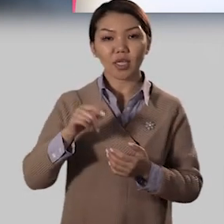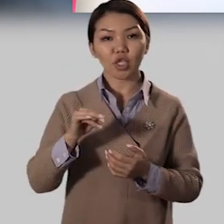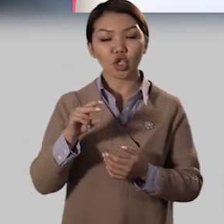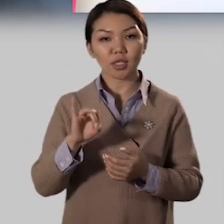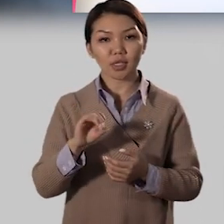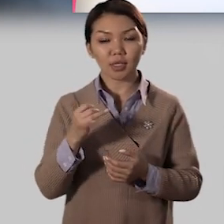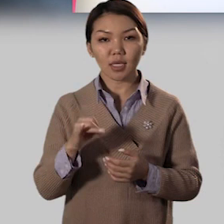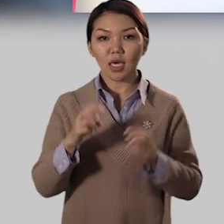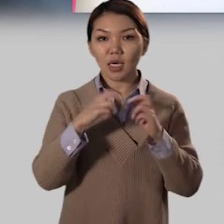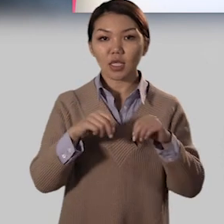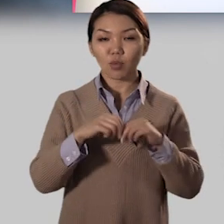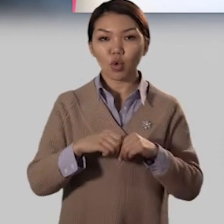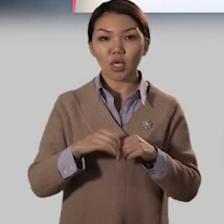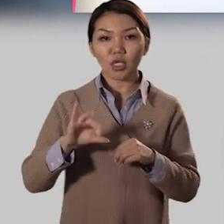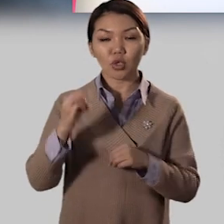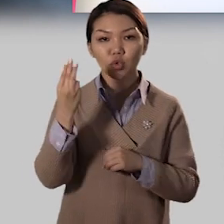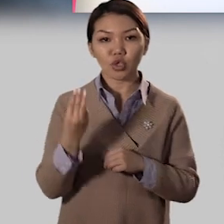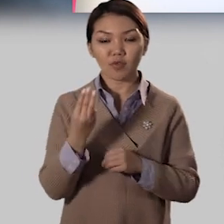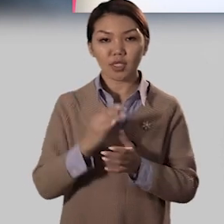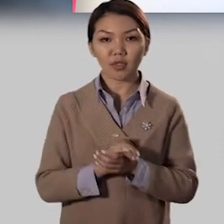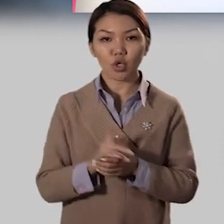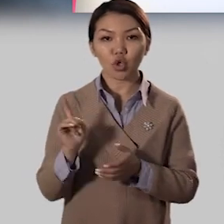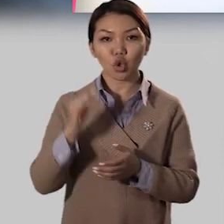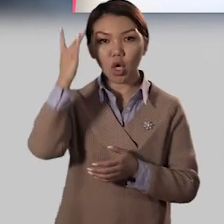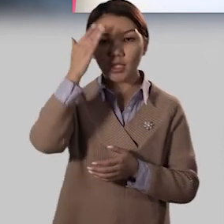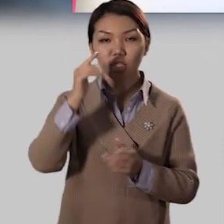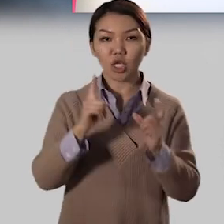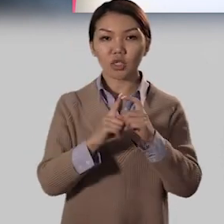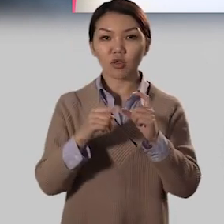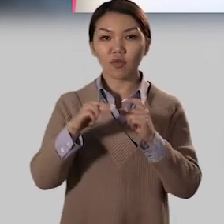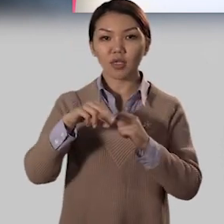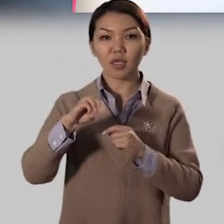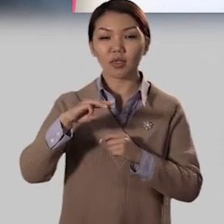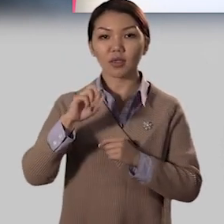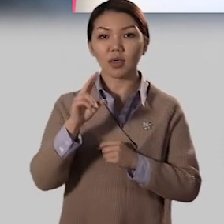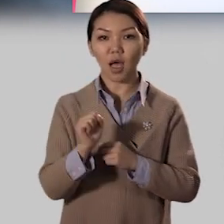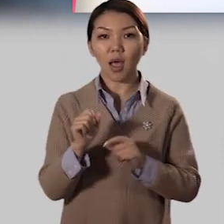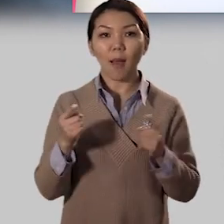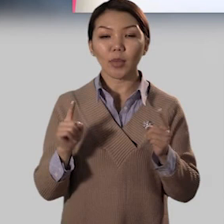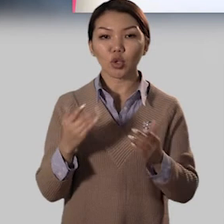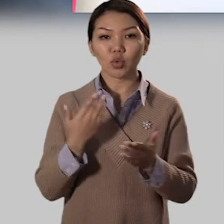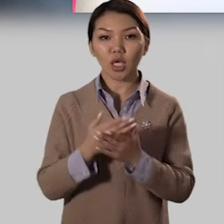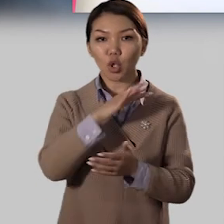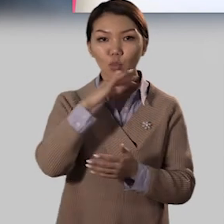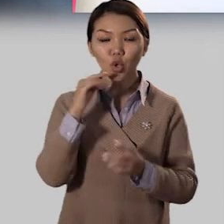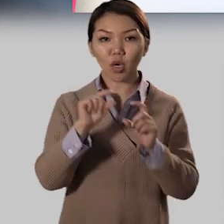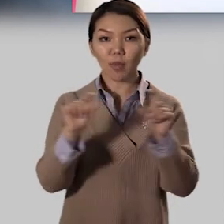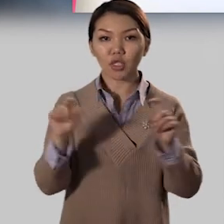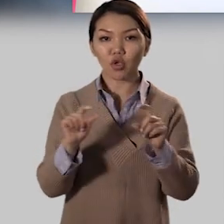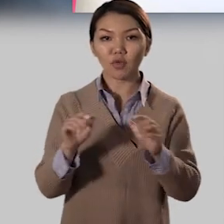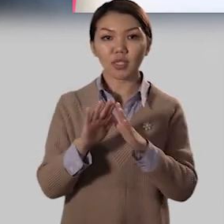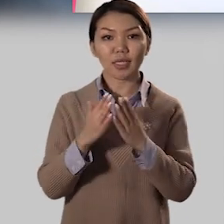портрет имени существительного что означает слово датка почему так много пословиц о